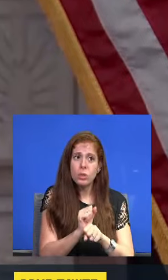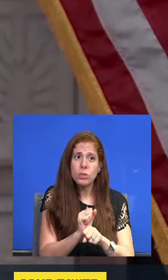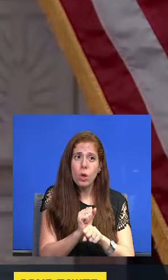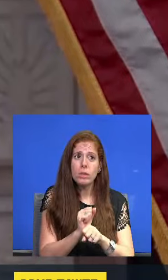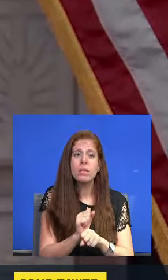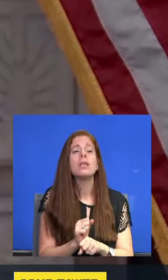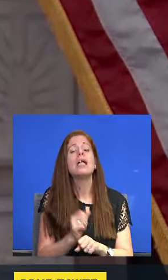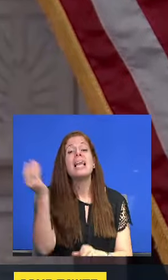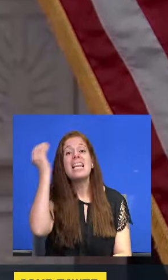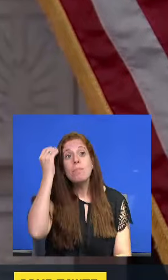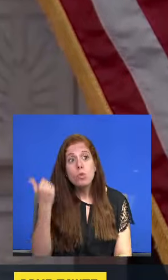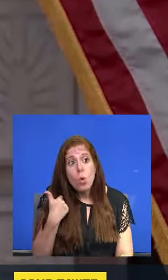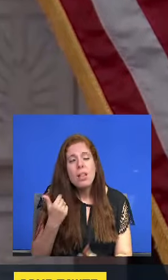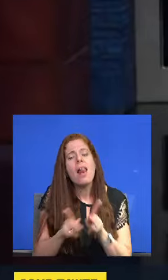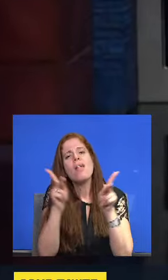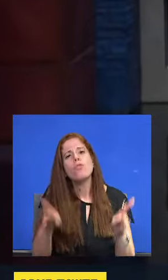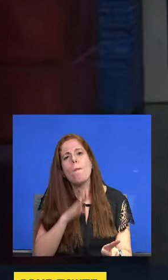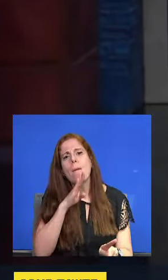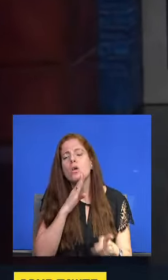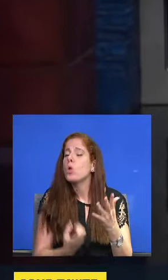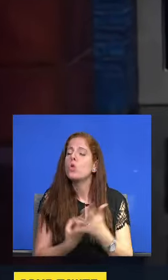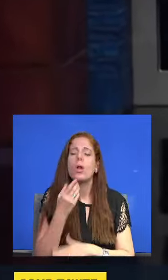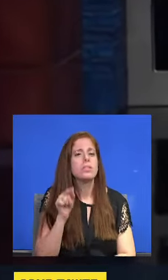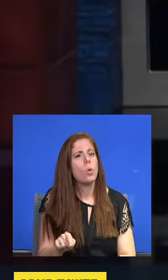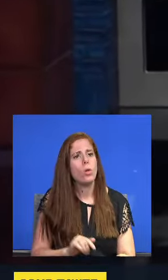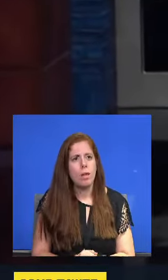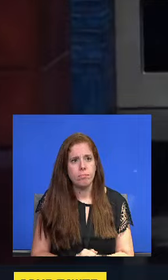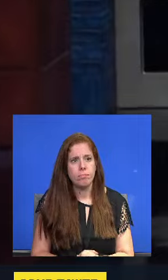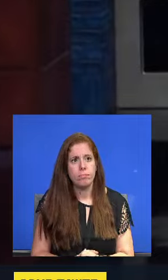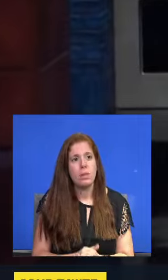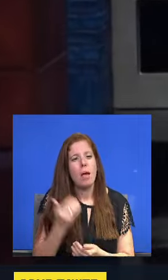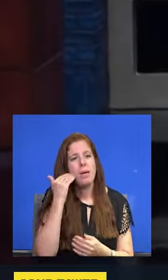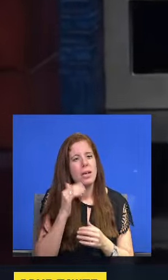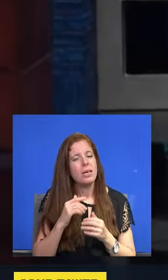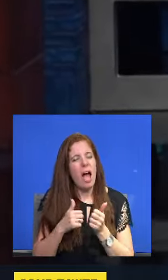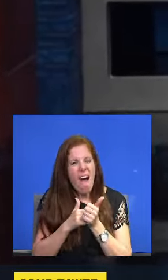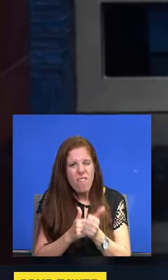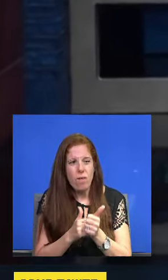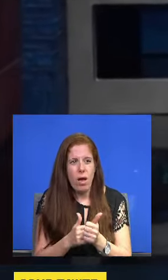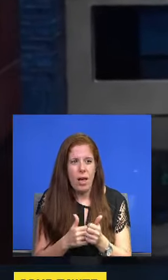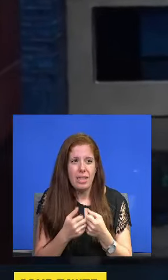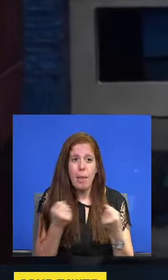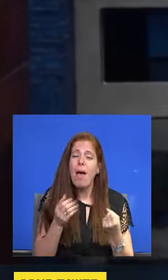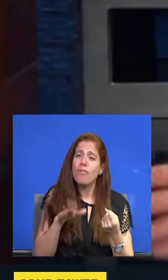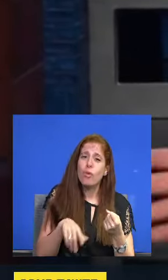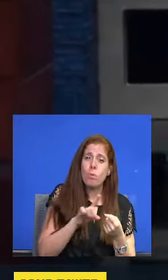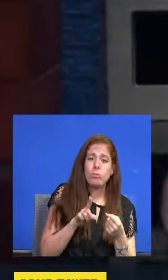I was raised to solve problems, not create them. אמריקה כולה עקבה אחרי הדרמה, היה אפילו מי שמצא שם קצת